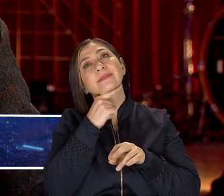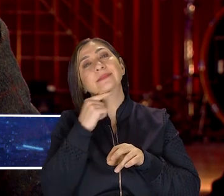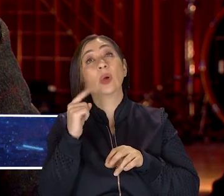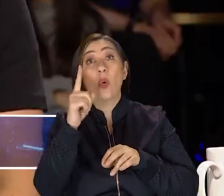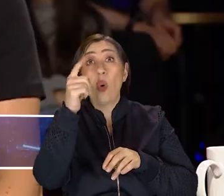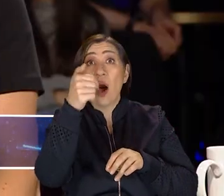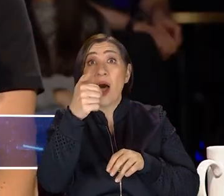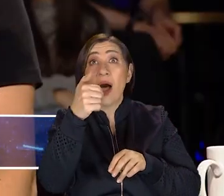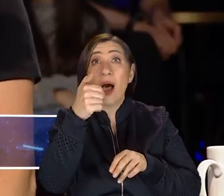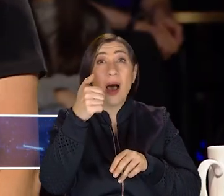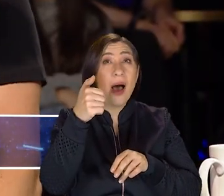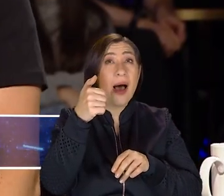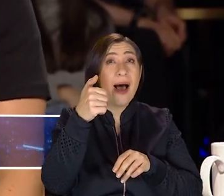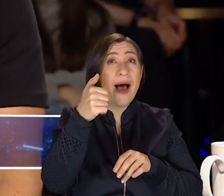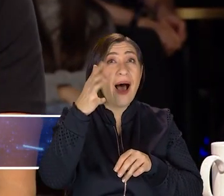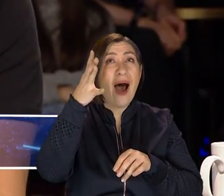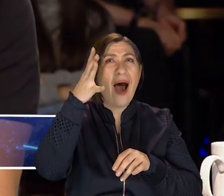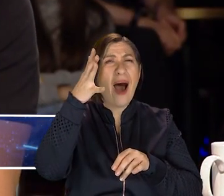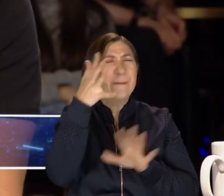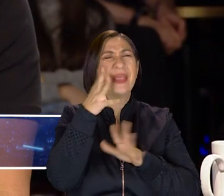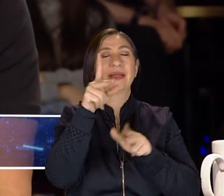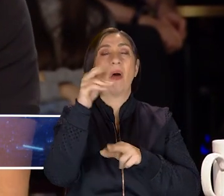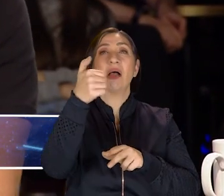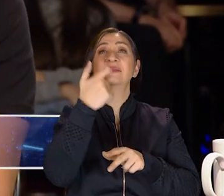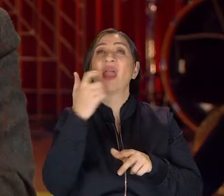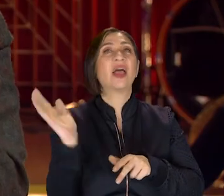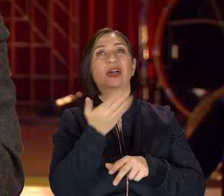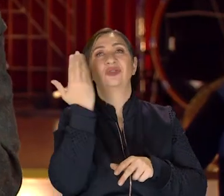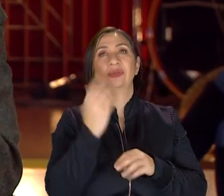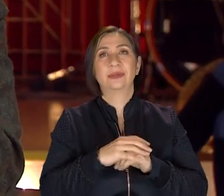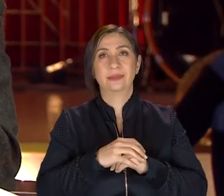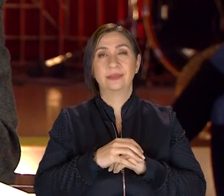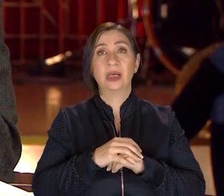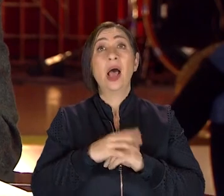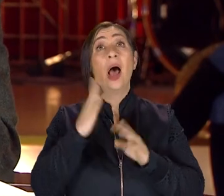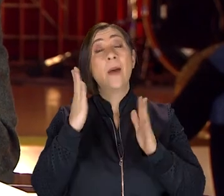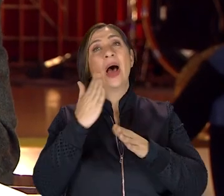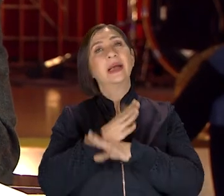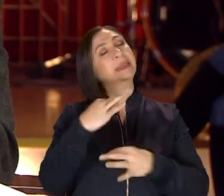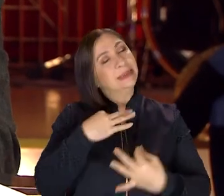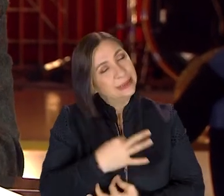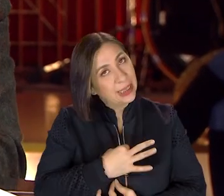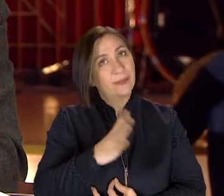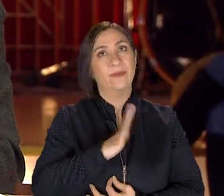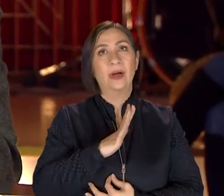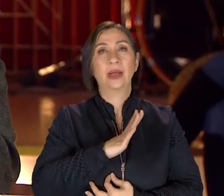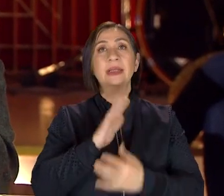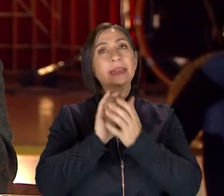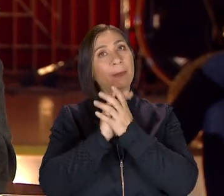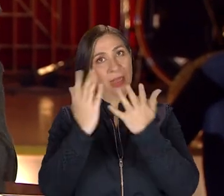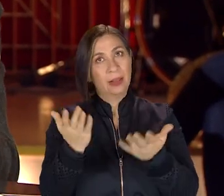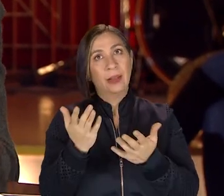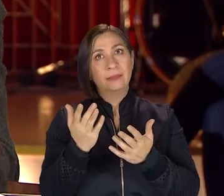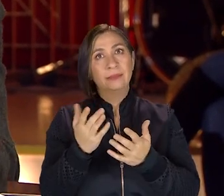öyle bir aptal salak bir 6 sene geçirdim yani. Çok acayipmiş bu. Ama buna hakikaten saygı duyuyorum ve tebrik